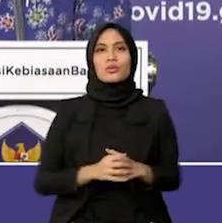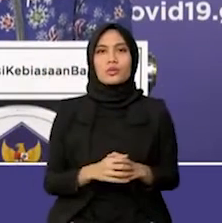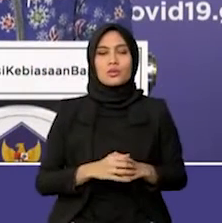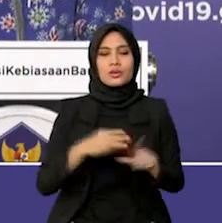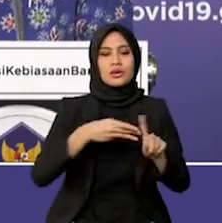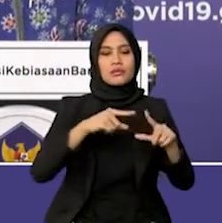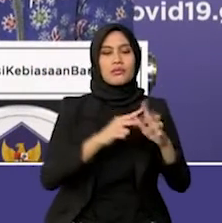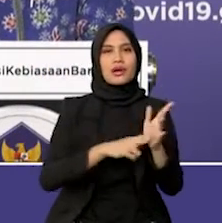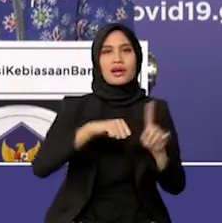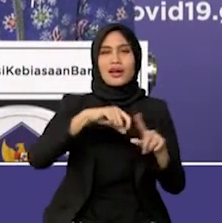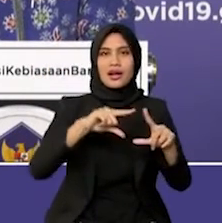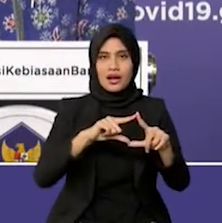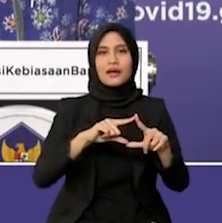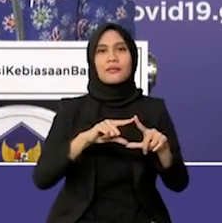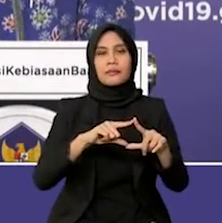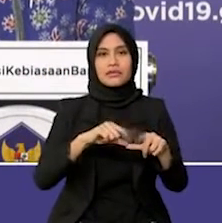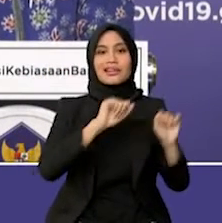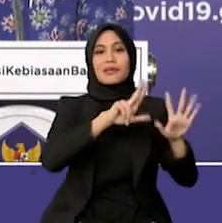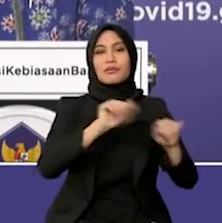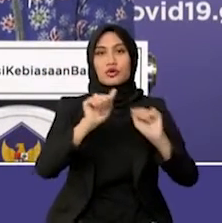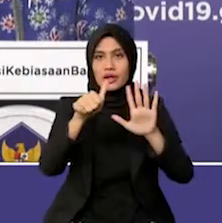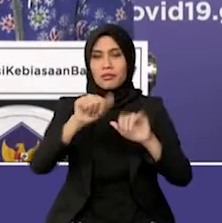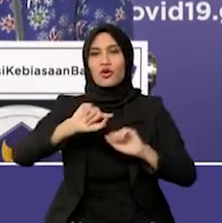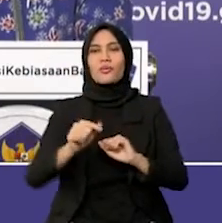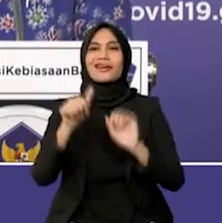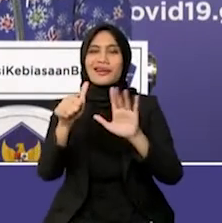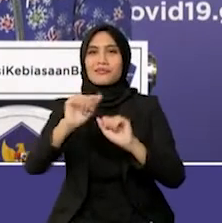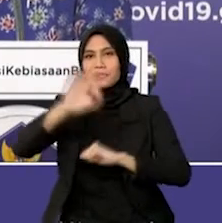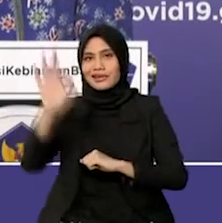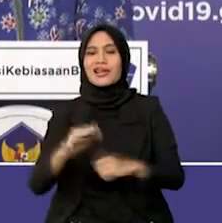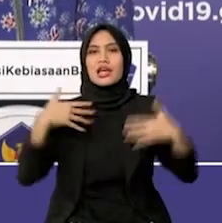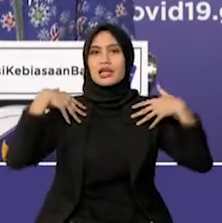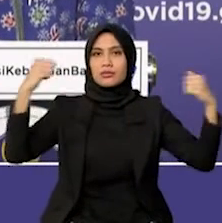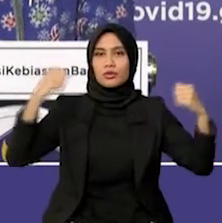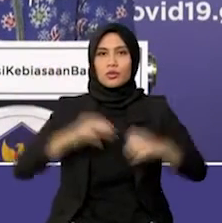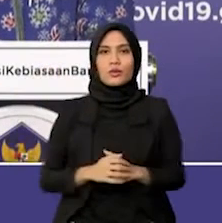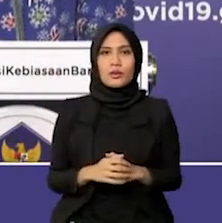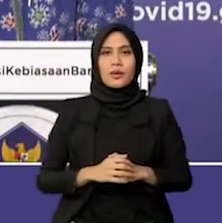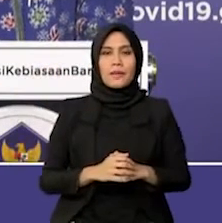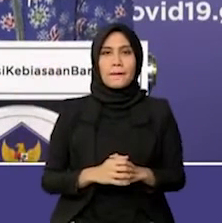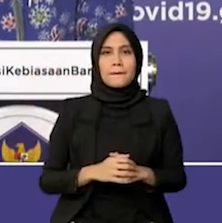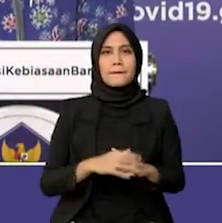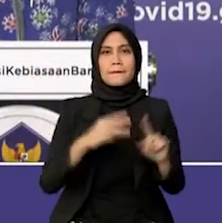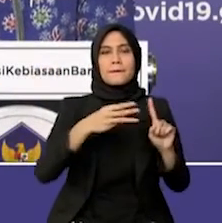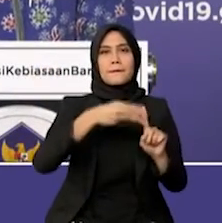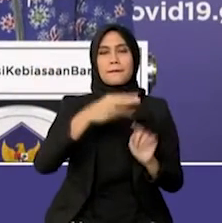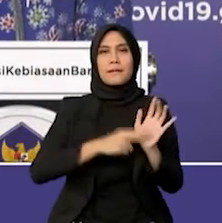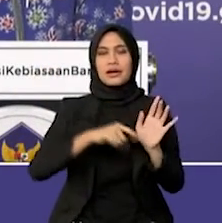Bangka Belitung 86,87 shenyang sembuh Bengkulu